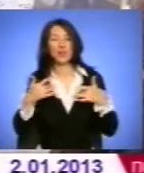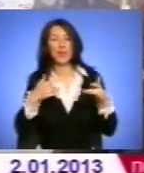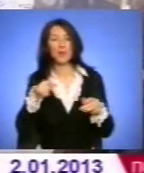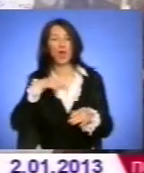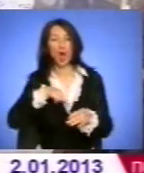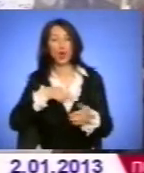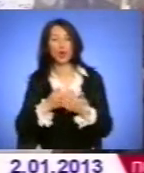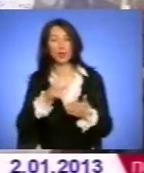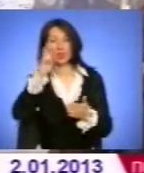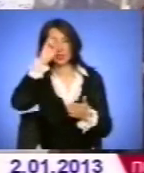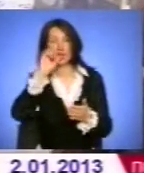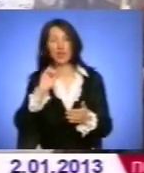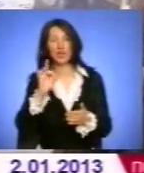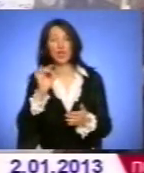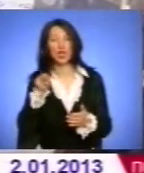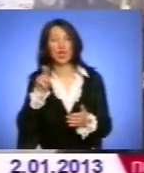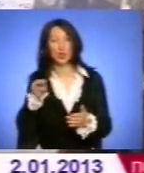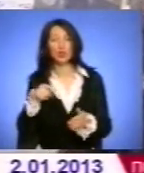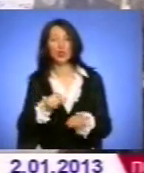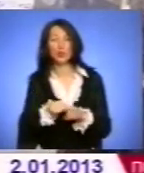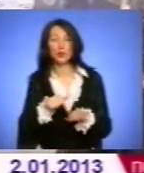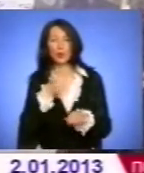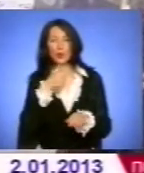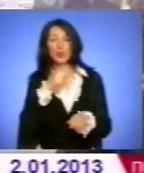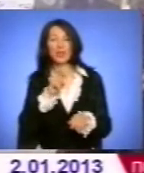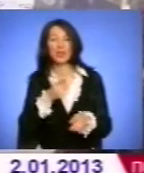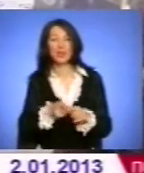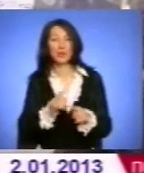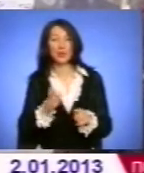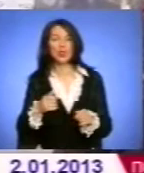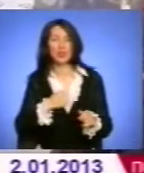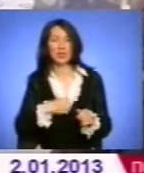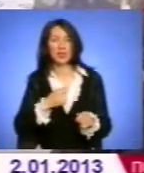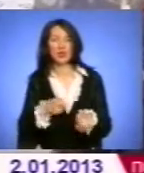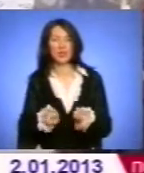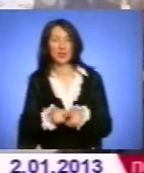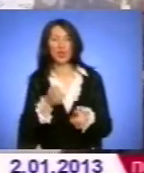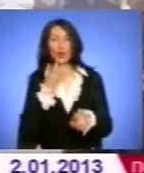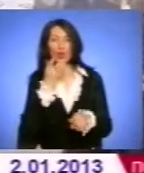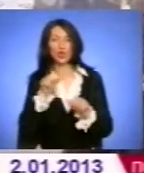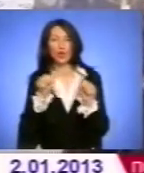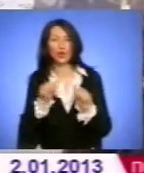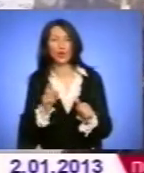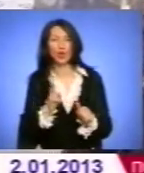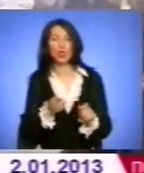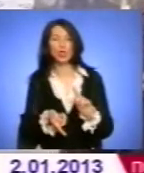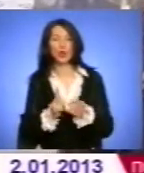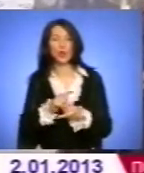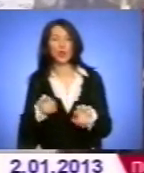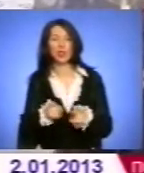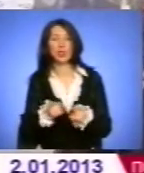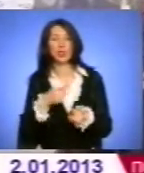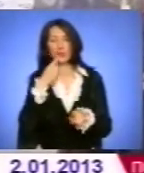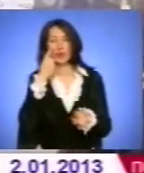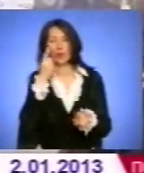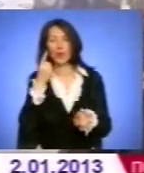наприклад, ірода чи ще когось. Спробувати, як це бути агресивним, злим, але в такій хорошій формі. А хтось навпаки, такий задирикуватий